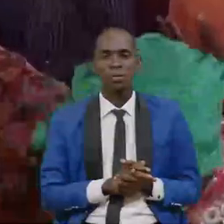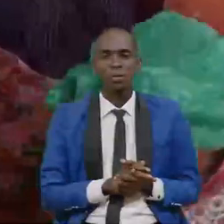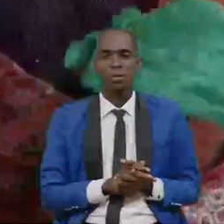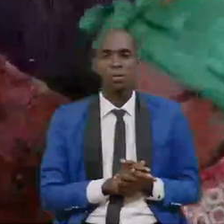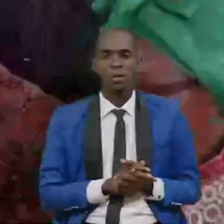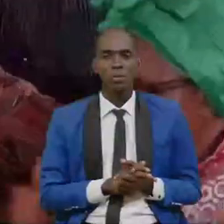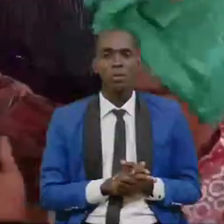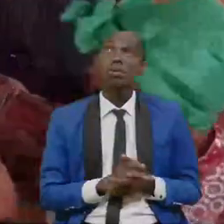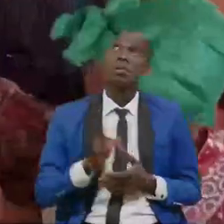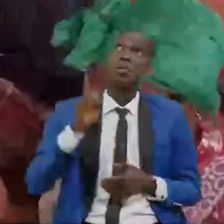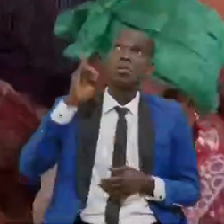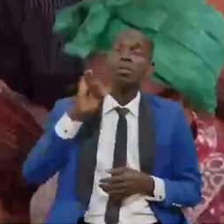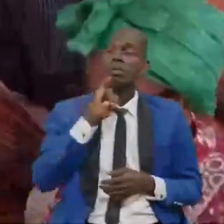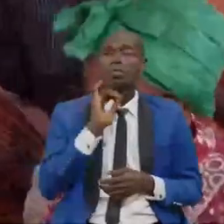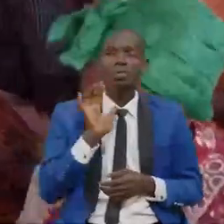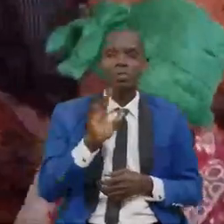Il est votre souverain sacrificateur.